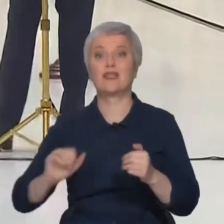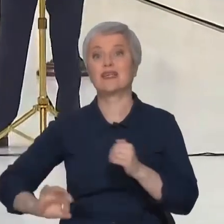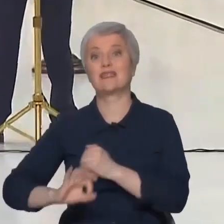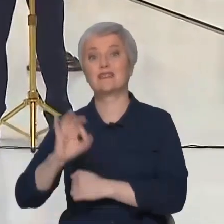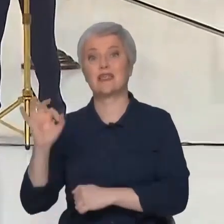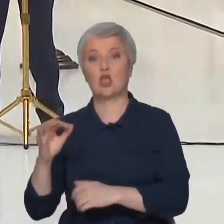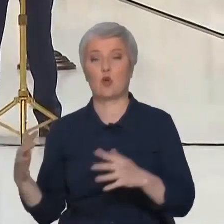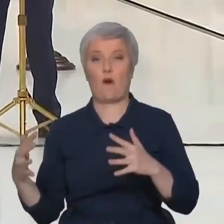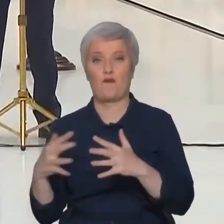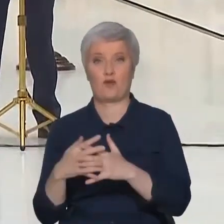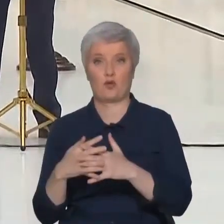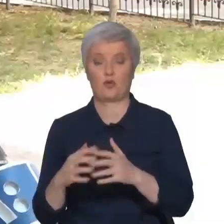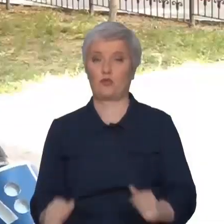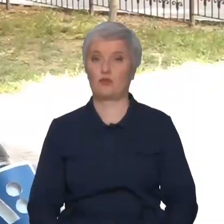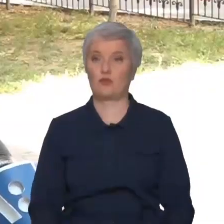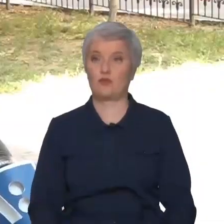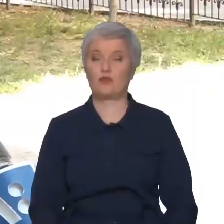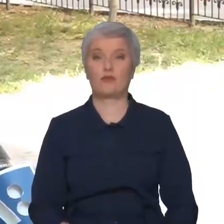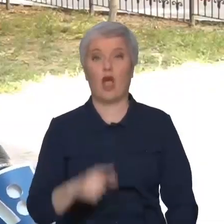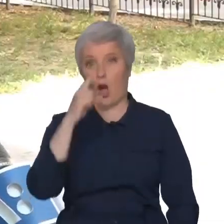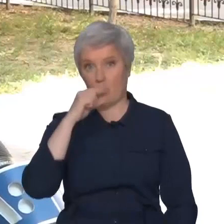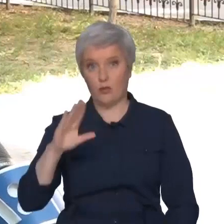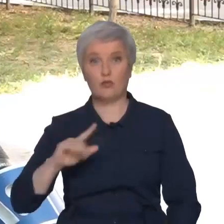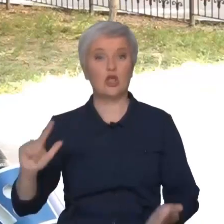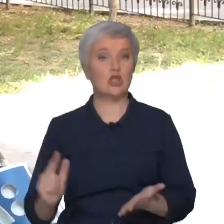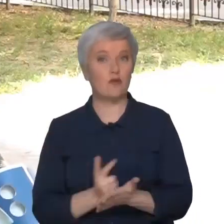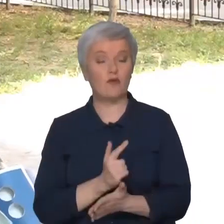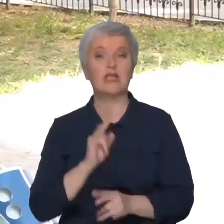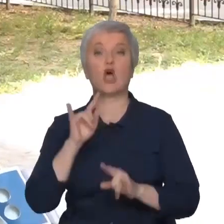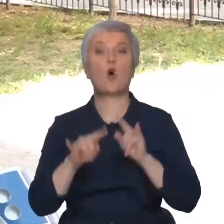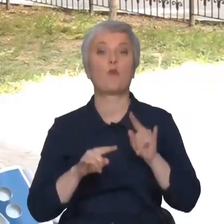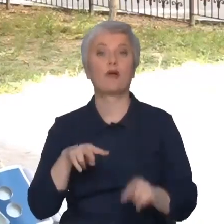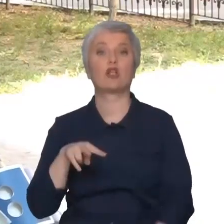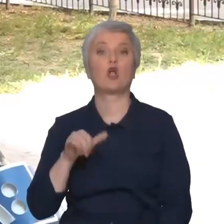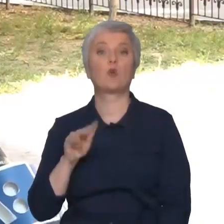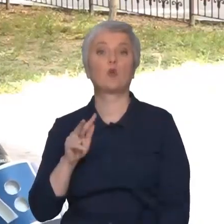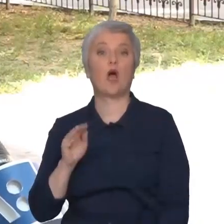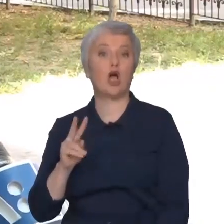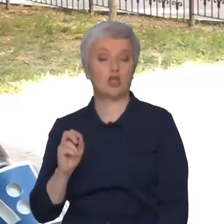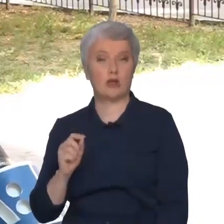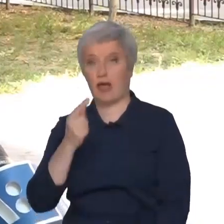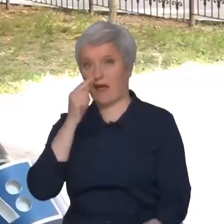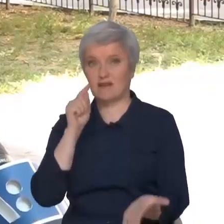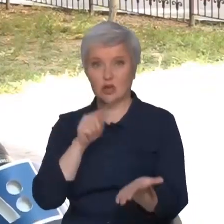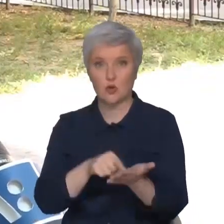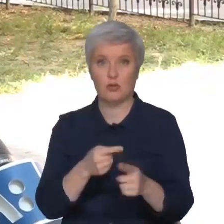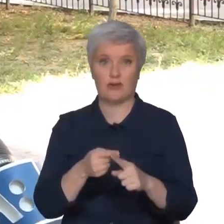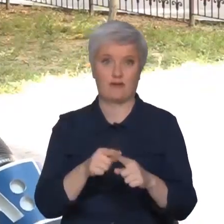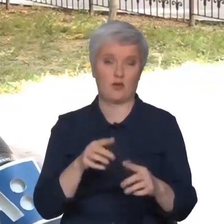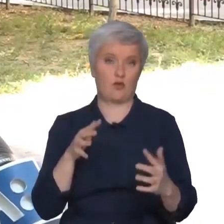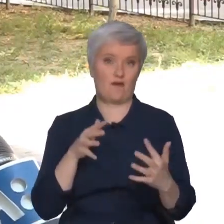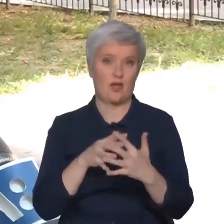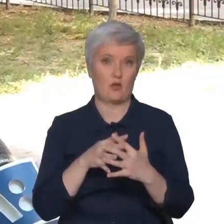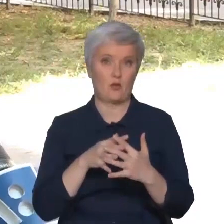справ України Вадим Денисенко. Путін буде черговий раз умовляти Лукашенка вступити в цю війну. І судячи з